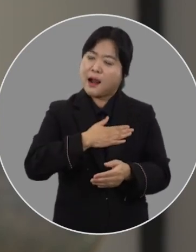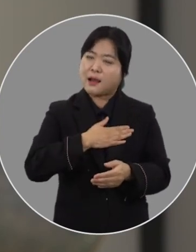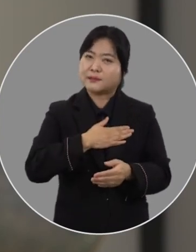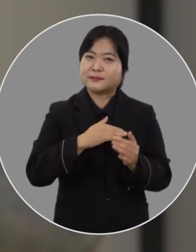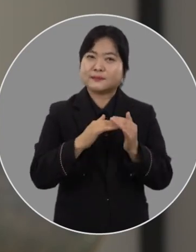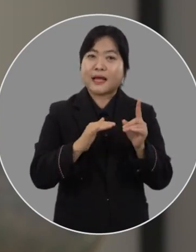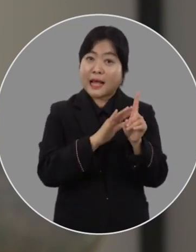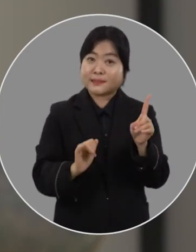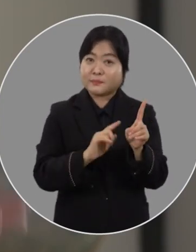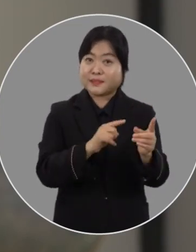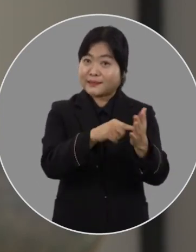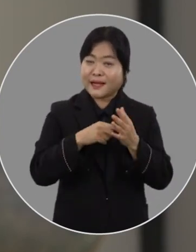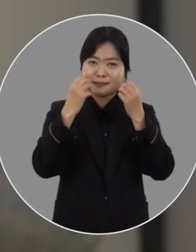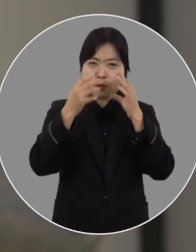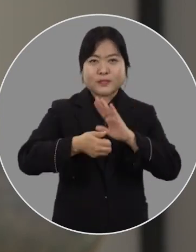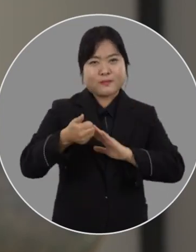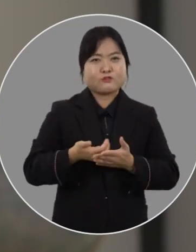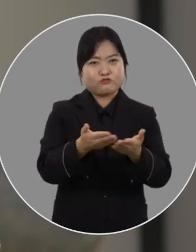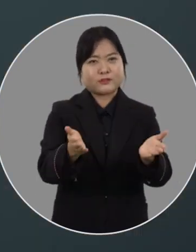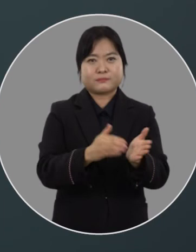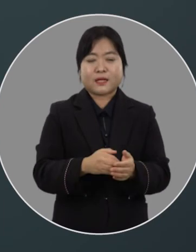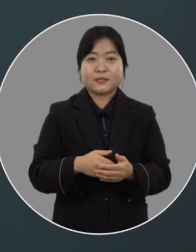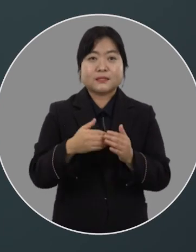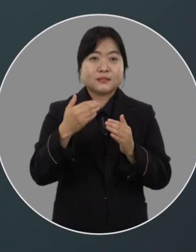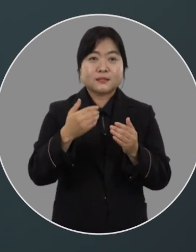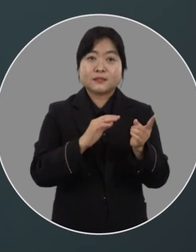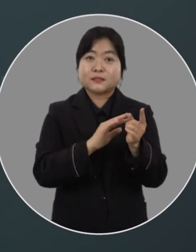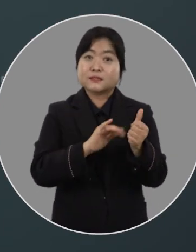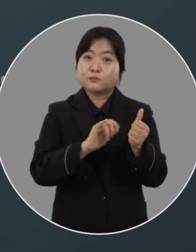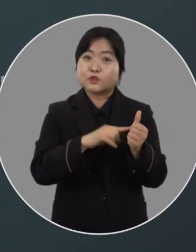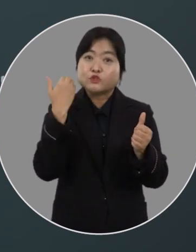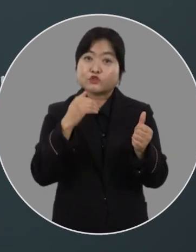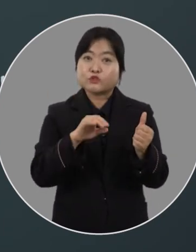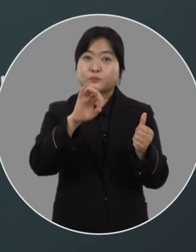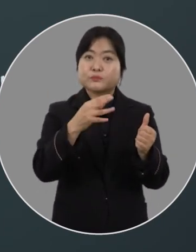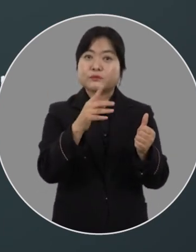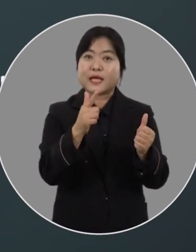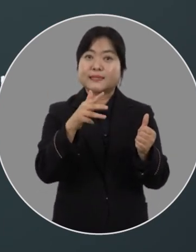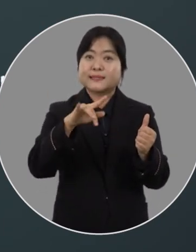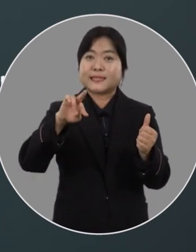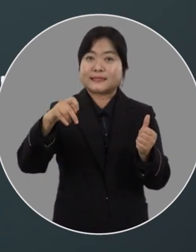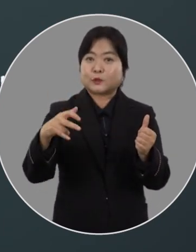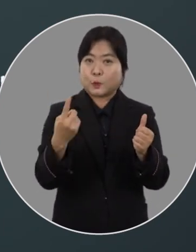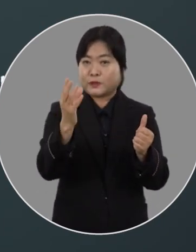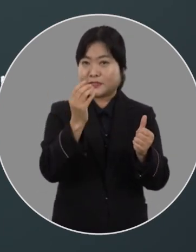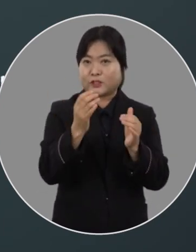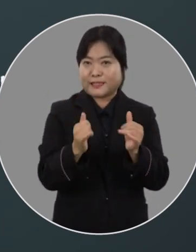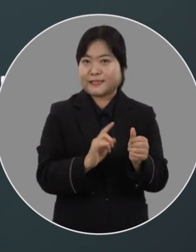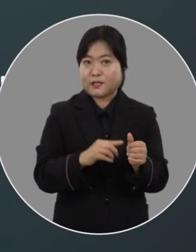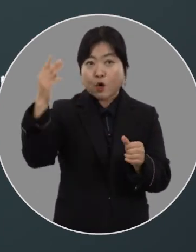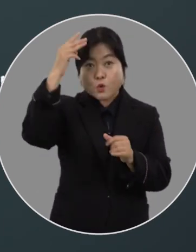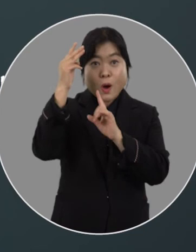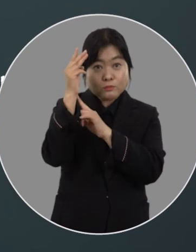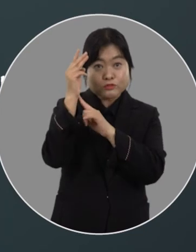한 분이 나타나서 새로운 희망을 던져주었습니다. 그분이 누구였냐면 프란치스코 성인입니다.